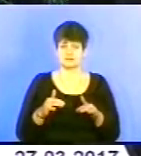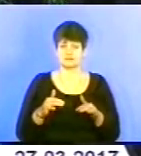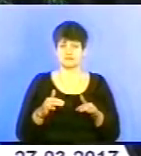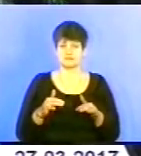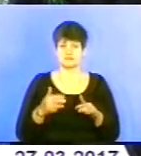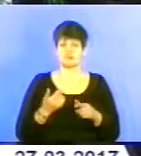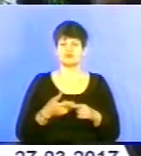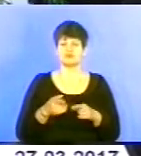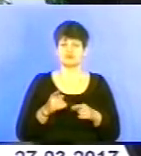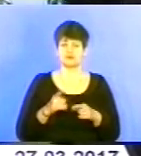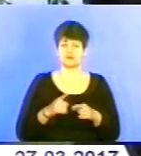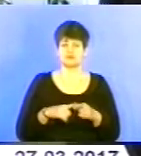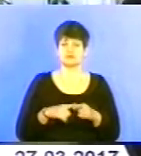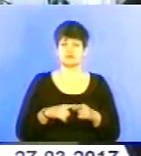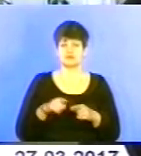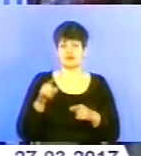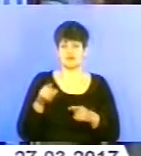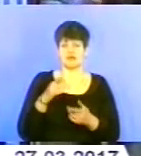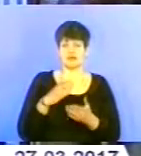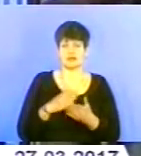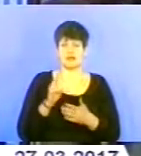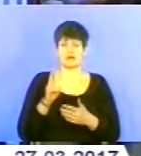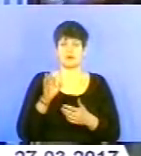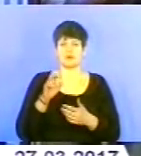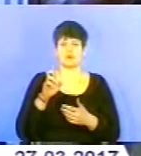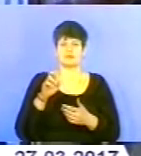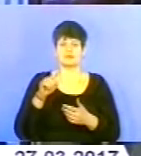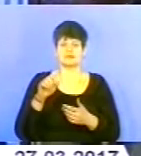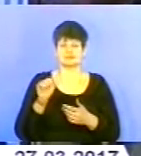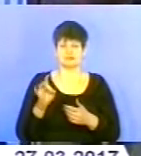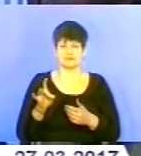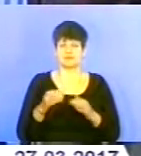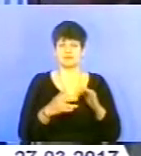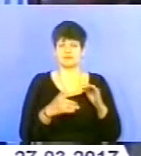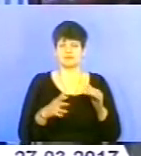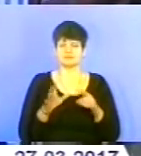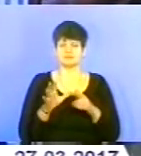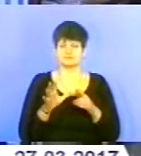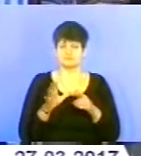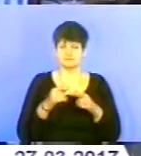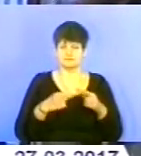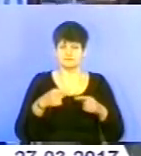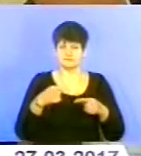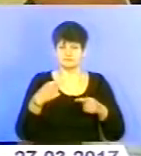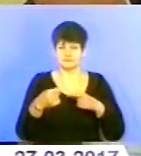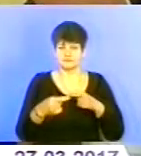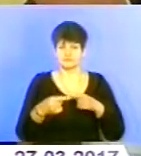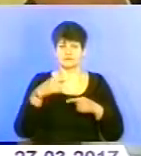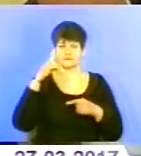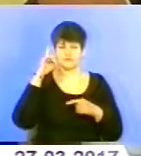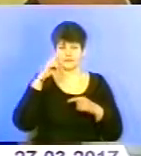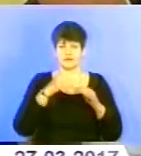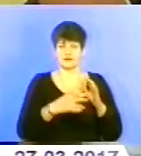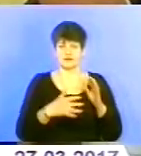то це ви вважаєте, що стали кобзарями. Бандуристка у 5-му поколінні Марія Віксніна володіє музичним